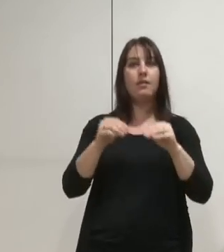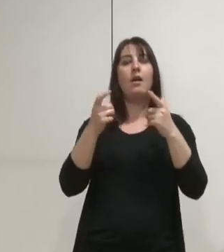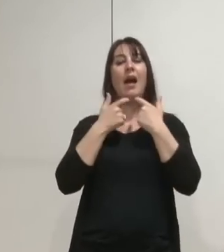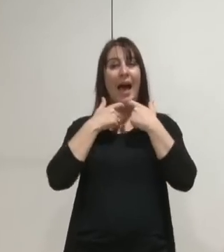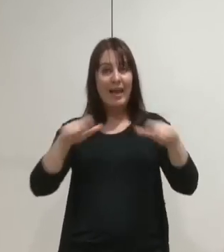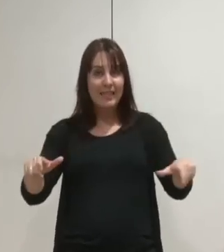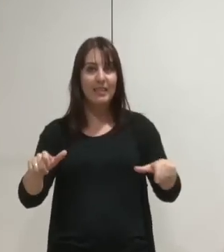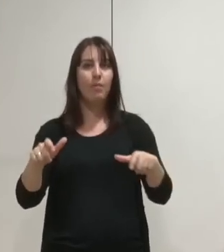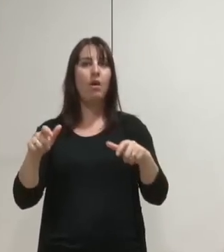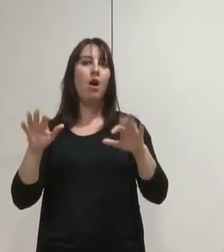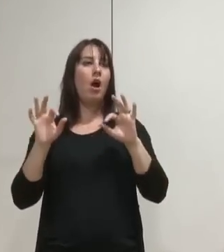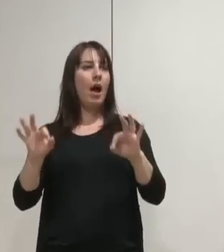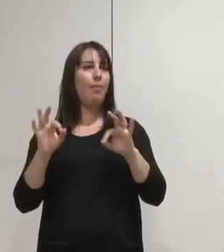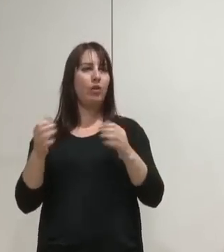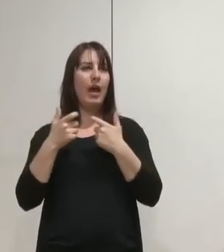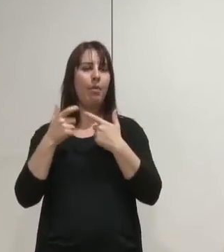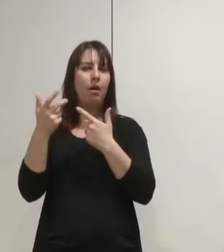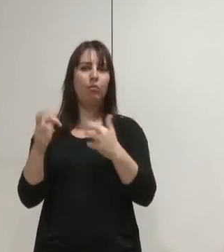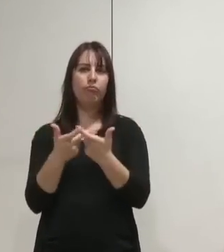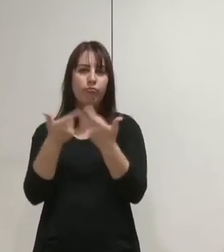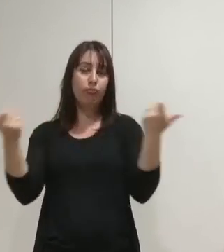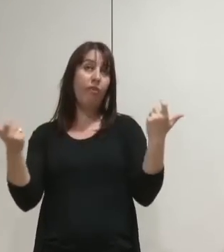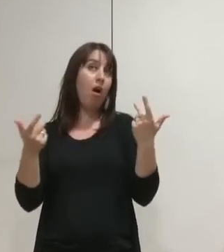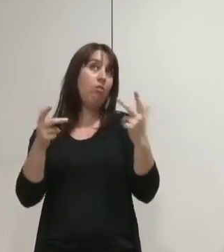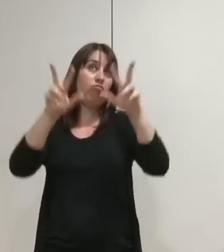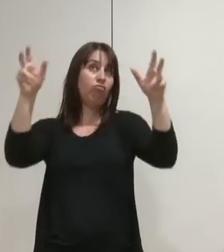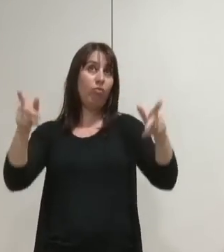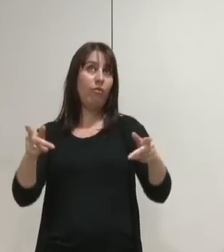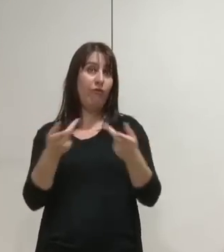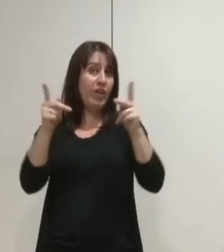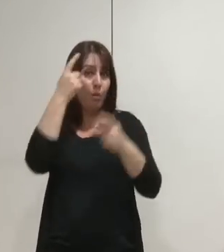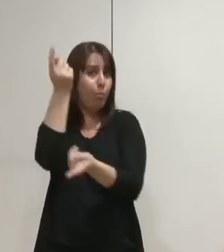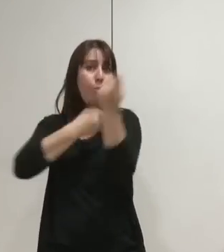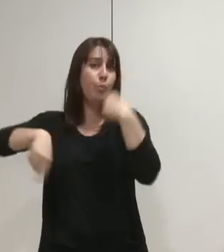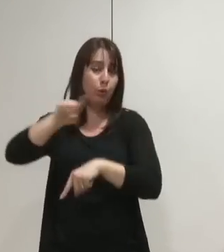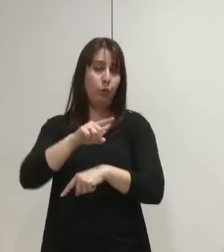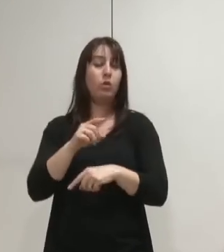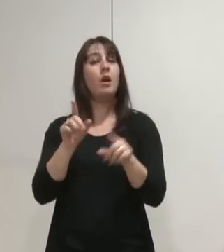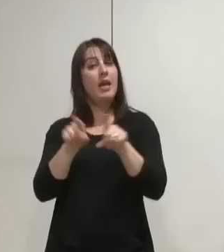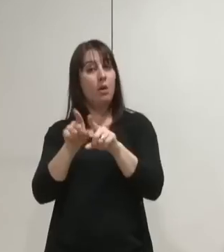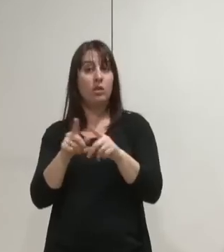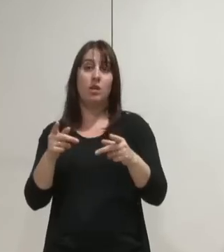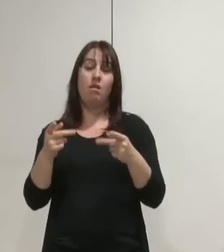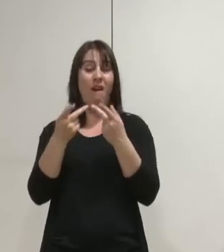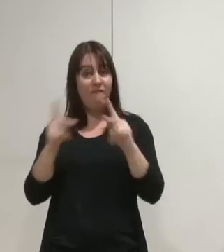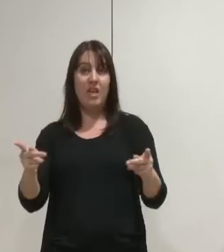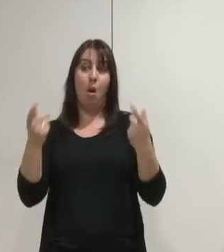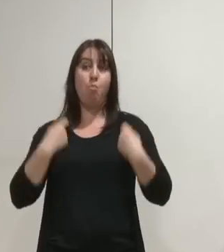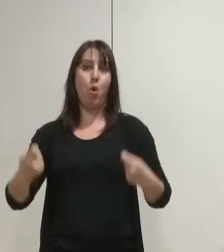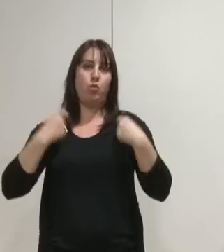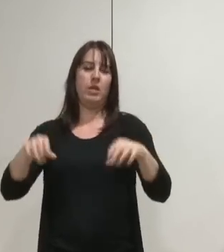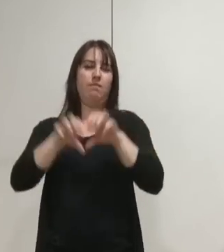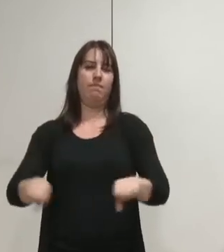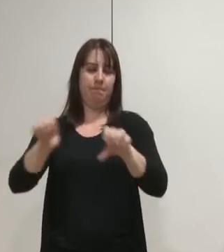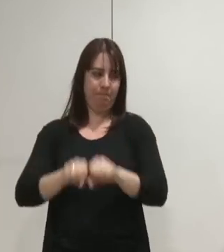ville des proximités des accès j'allais dire la ville pour tous et la ville qui produit